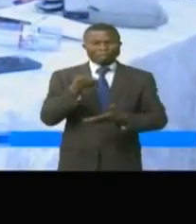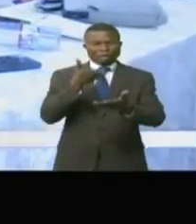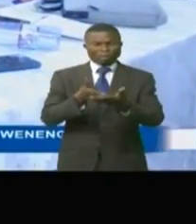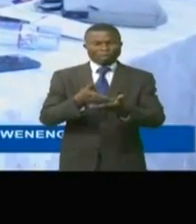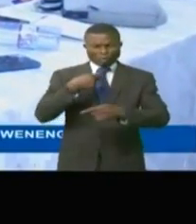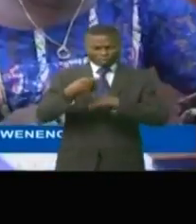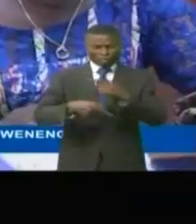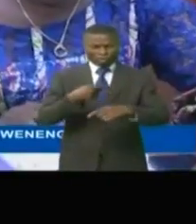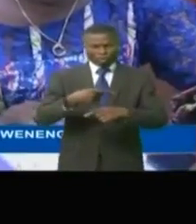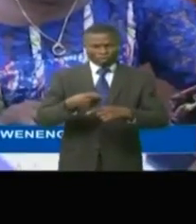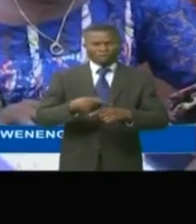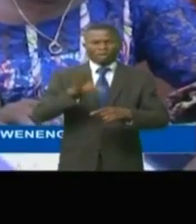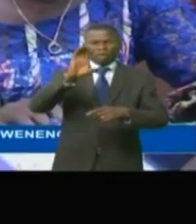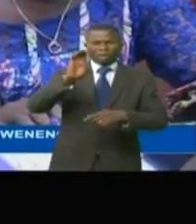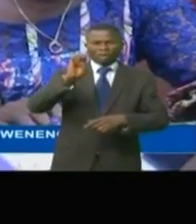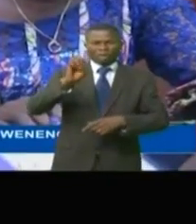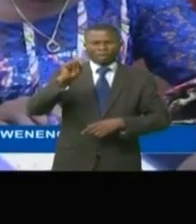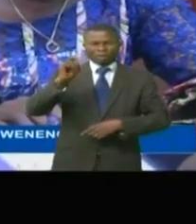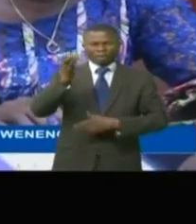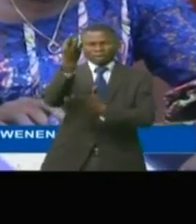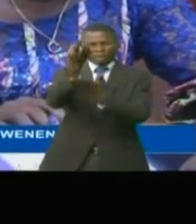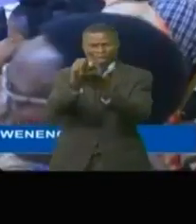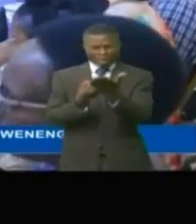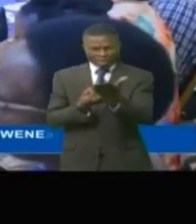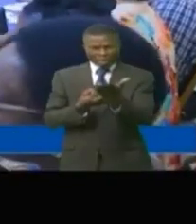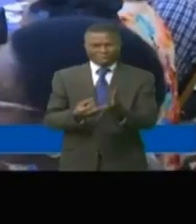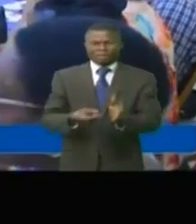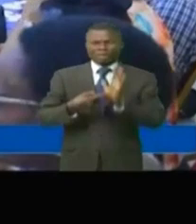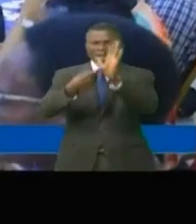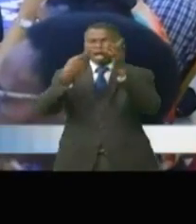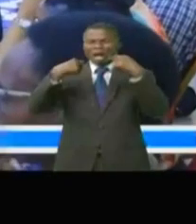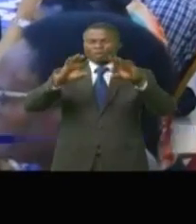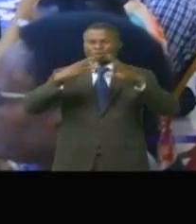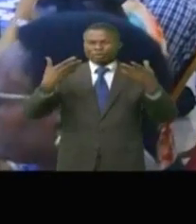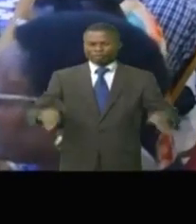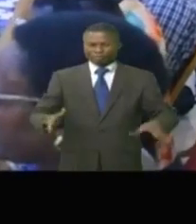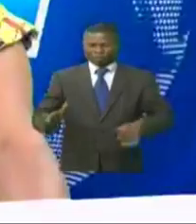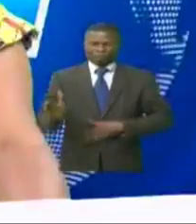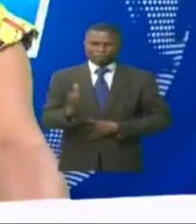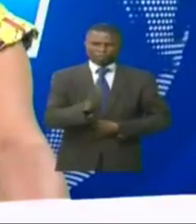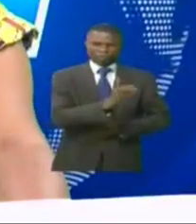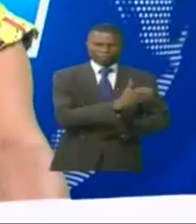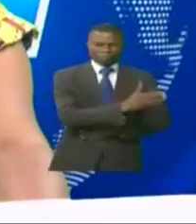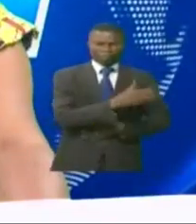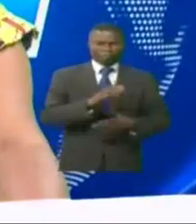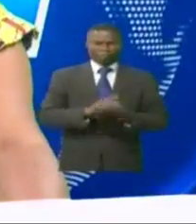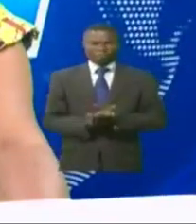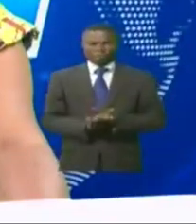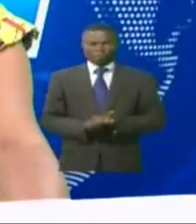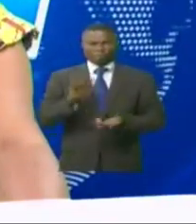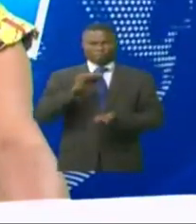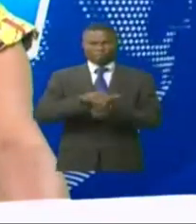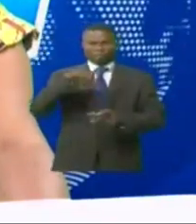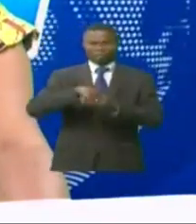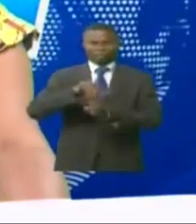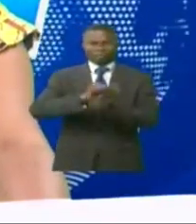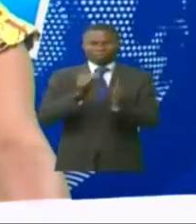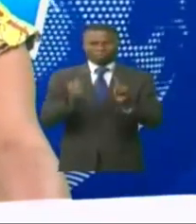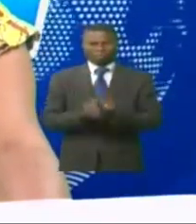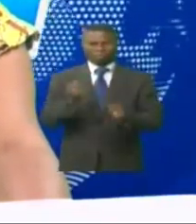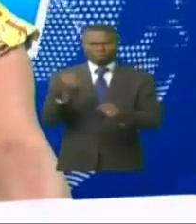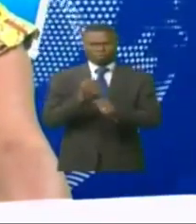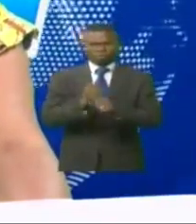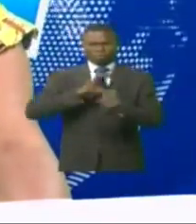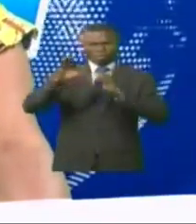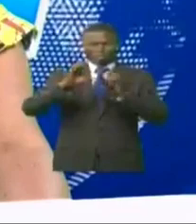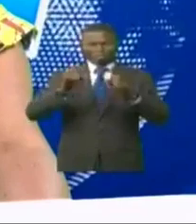procédé à la publication de la liste et numéro des candidats députés nationaux. Dans le secteur de la sous-traitance, communiqué